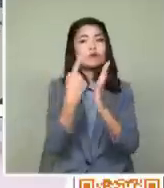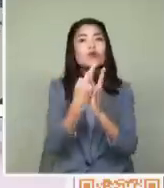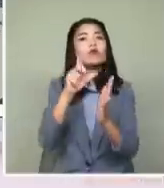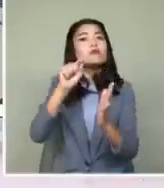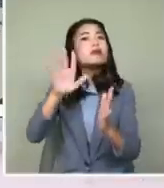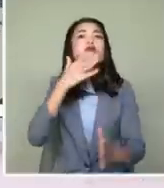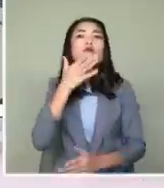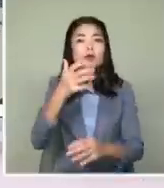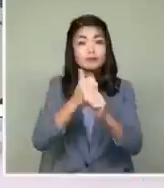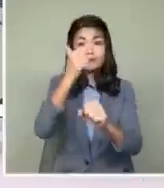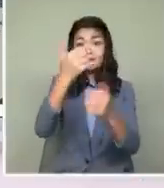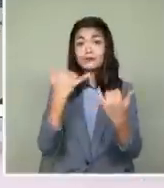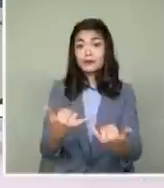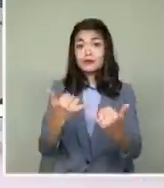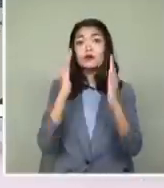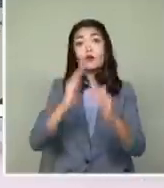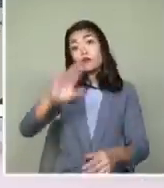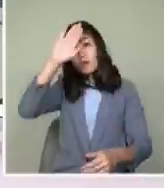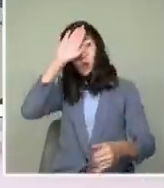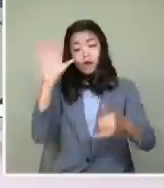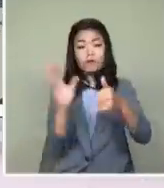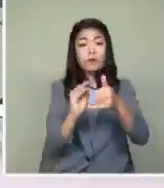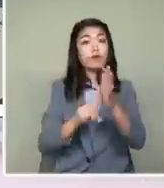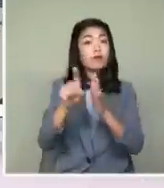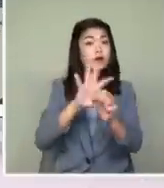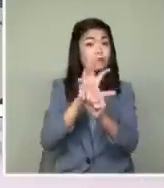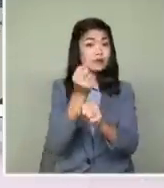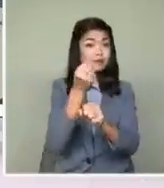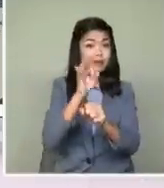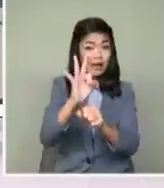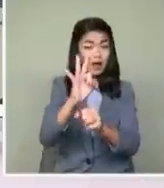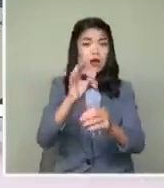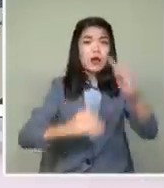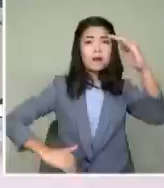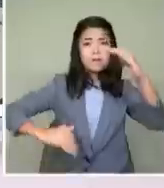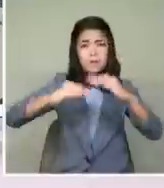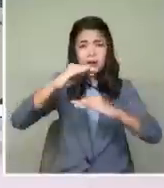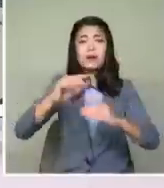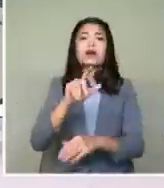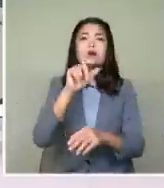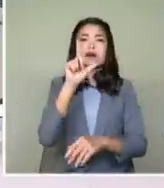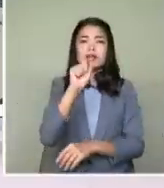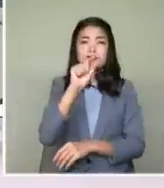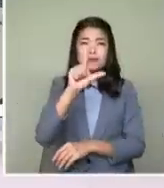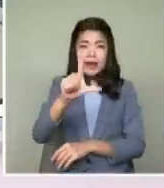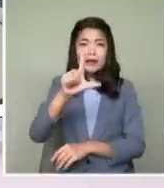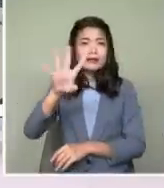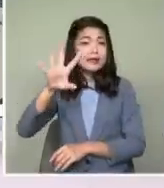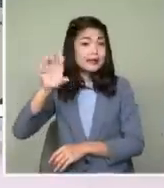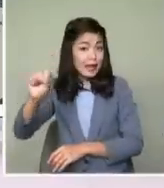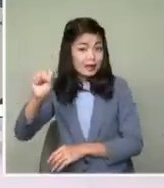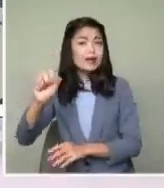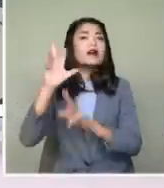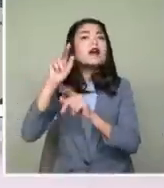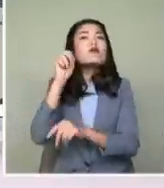ตอนนี้นะครับตัวเลขผู้ติดเชื้อโควิด-19 ทั่วโลกเนี่ยทะลุ20,400,000 คนแล้วแต่มันก็มีข่าวดีออกมาจากฝ